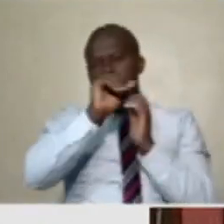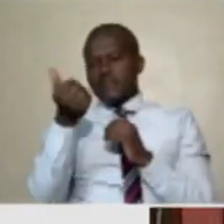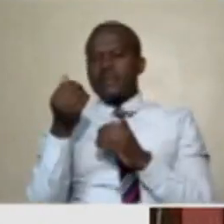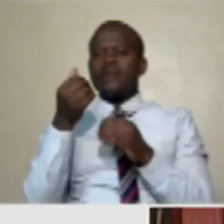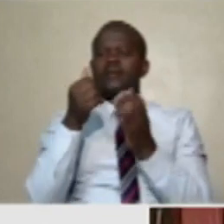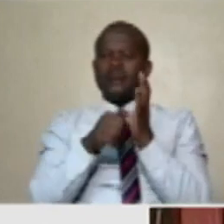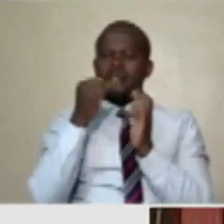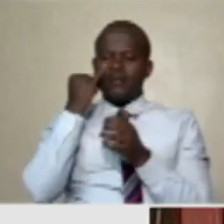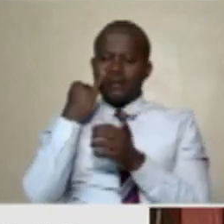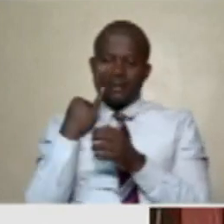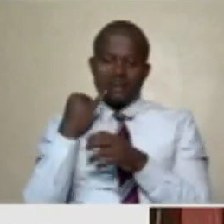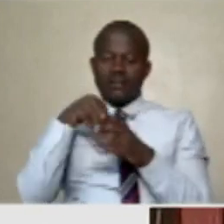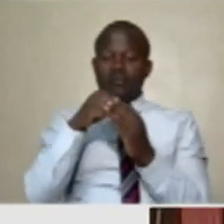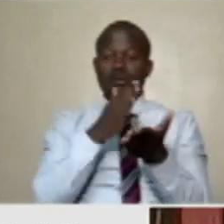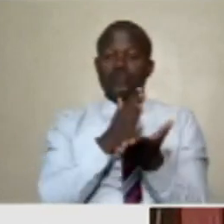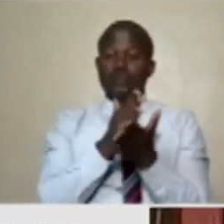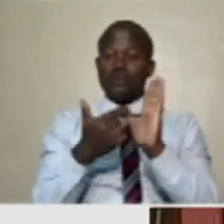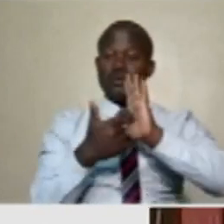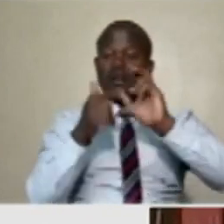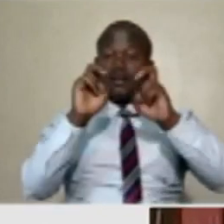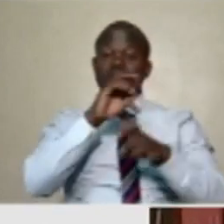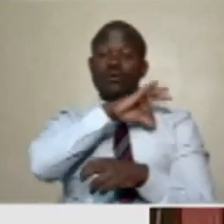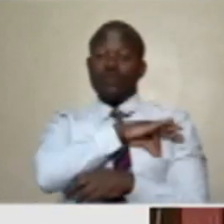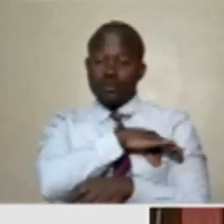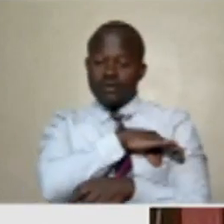cyane. Mu byukuri ugaragaza ko wungutse